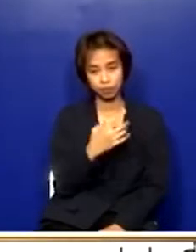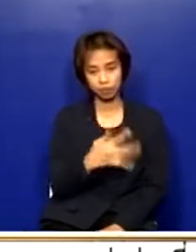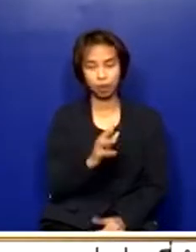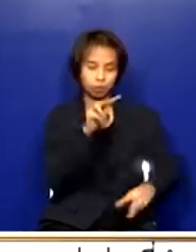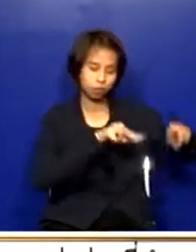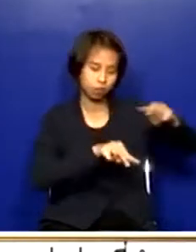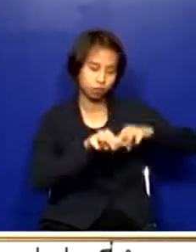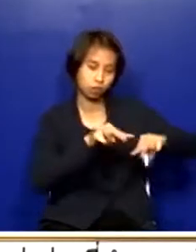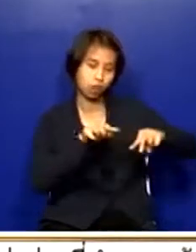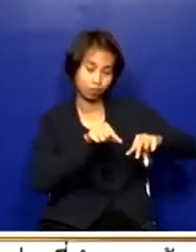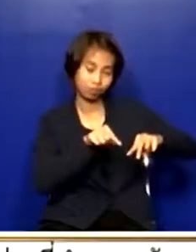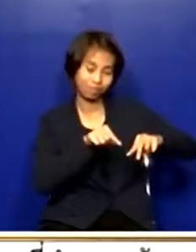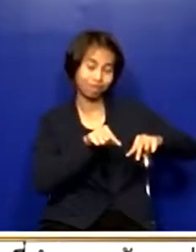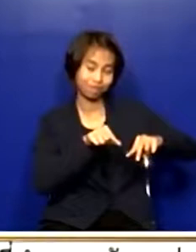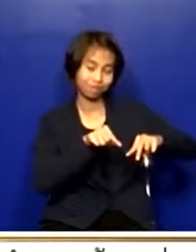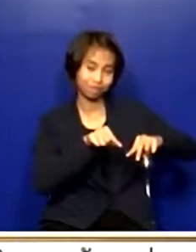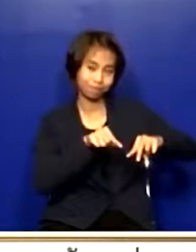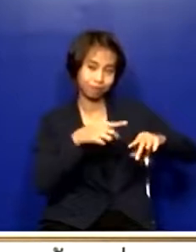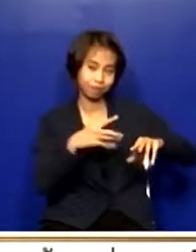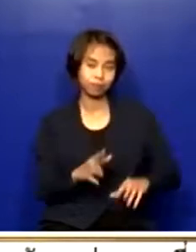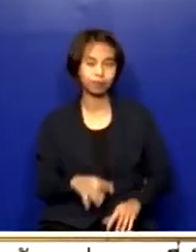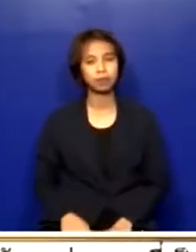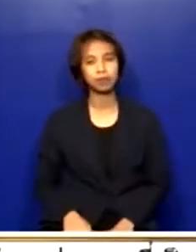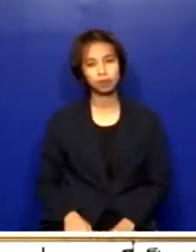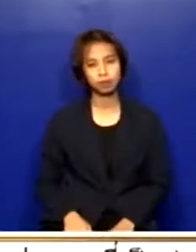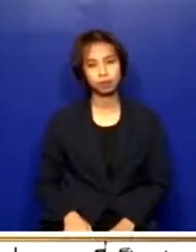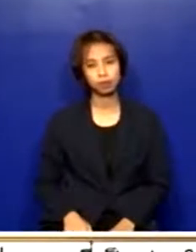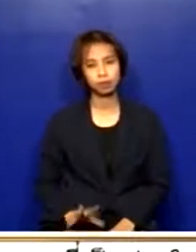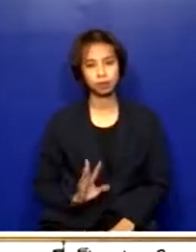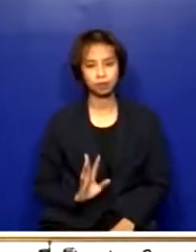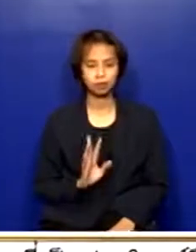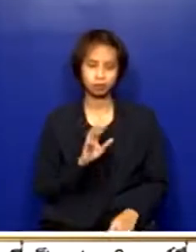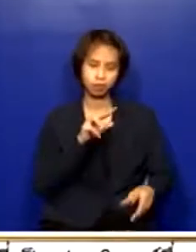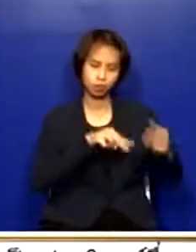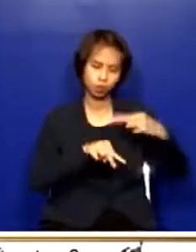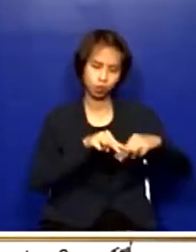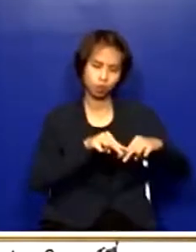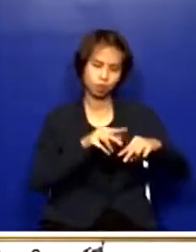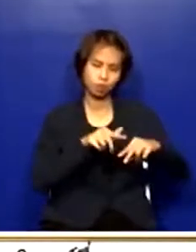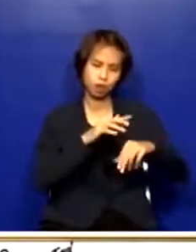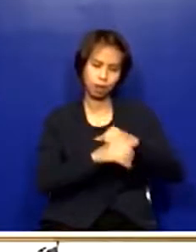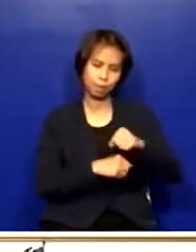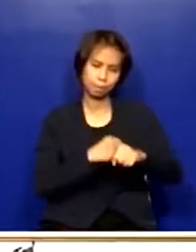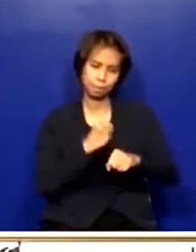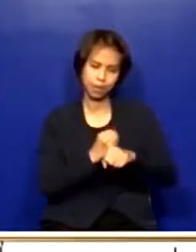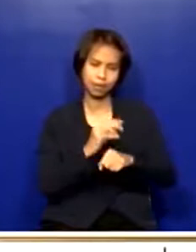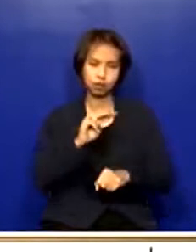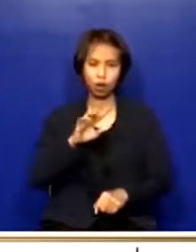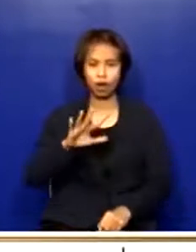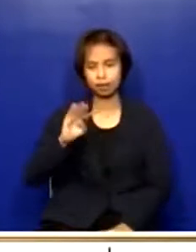ได้เปตรสอบพ้นที่ให้ตรงกพ้นที่จริง เดินสำหรวจเนยครับใช้เวลาประมาณ 5 ปีเส็ป 2545